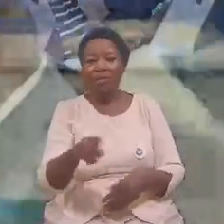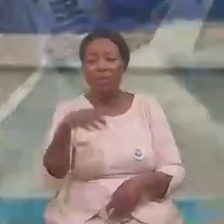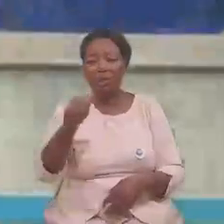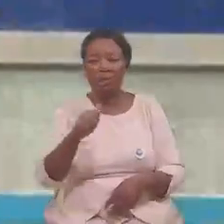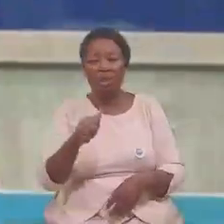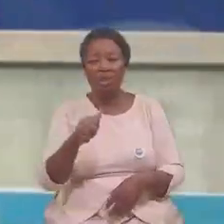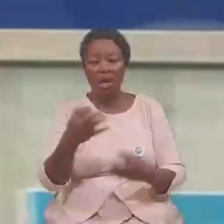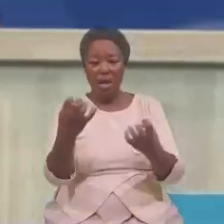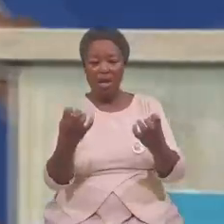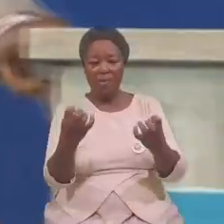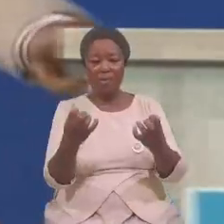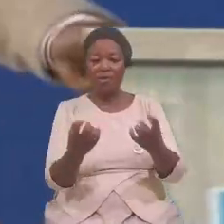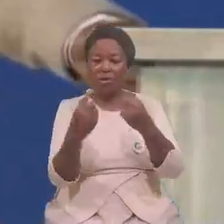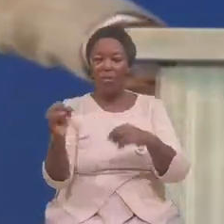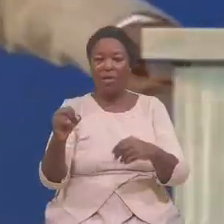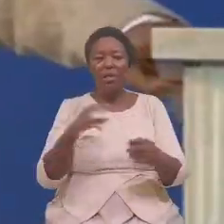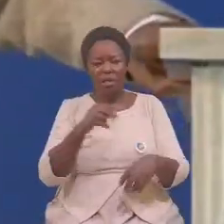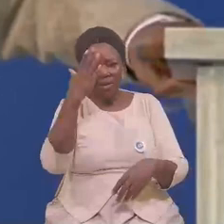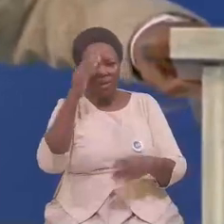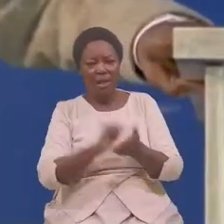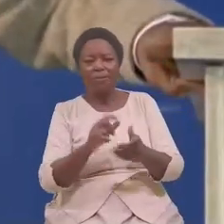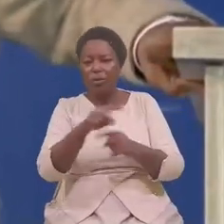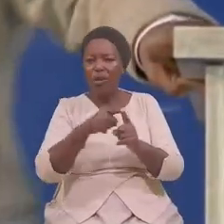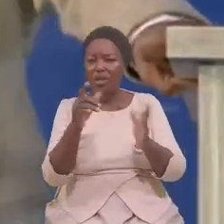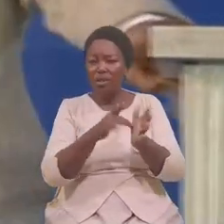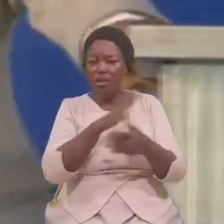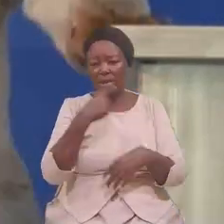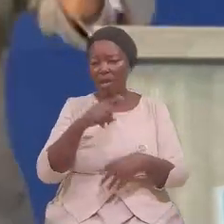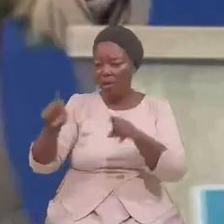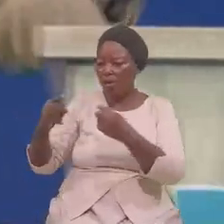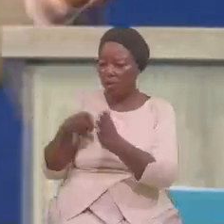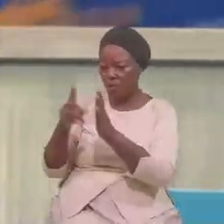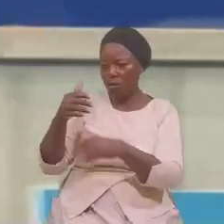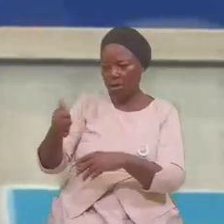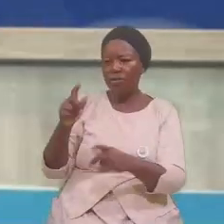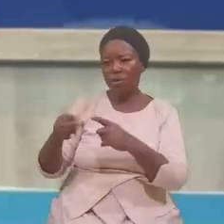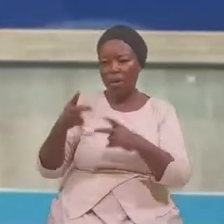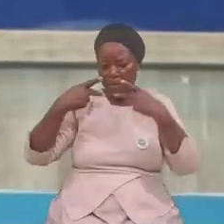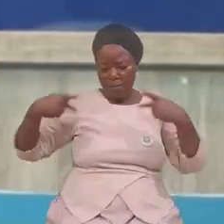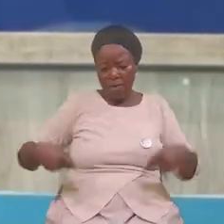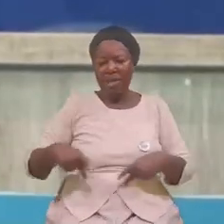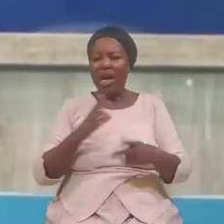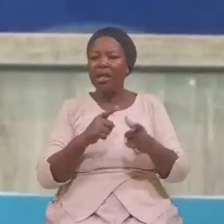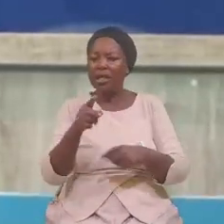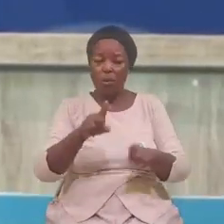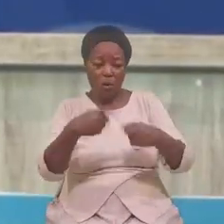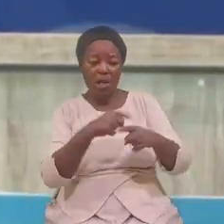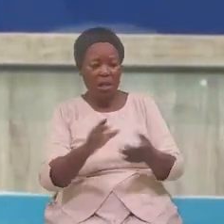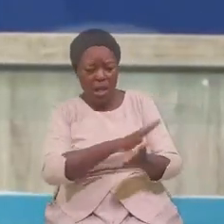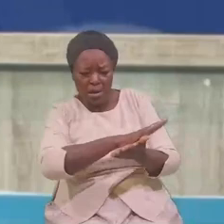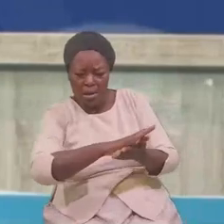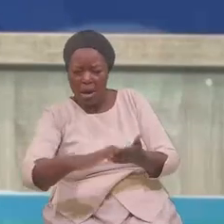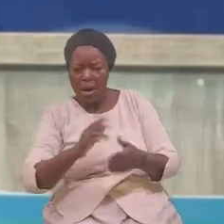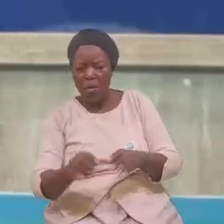ont regardé. Et quand Jésus a dit, allez vous montrer au sacrificateur. Et ils sont allés. Ils étaient guéris,